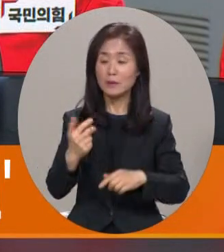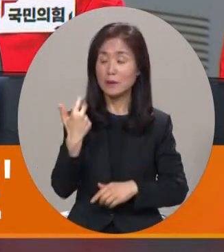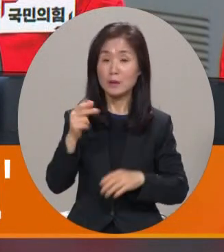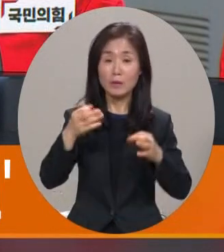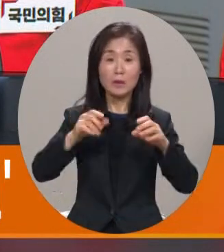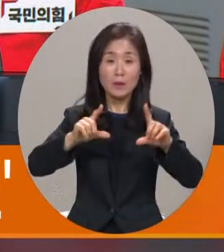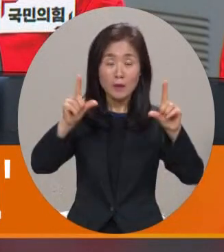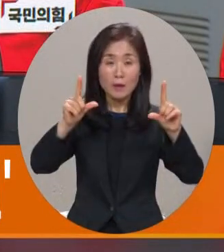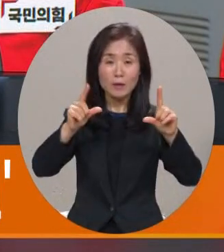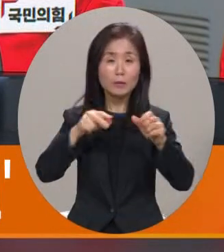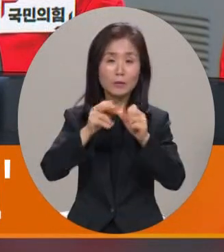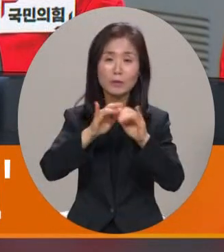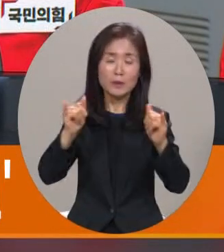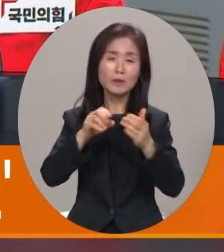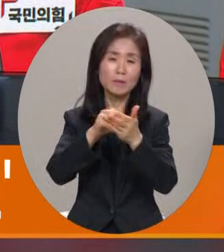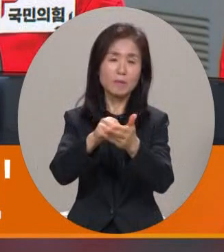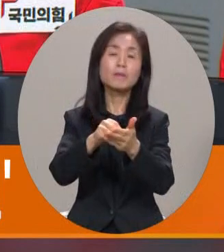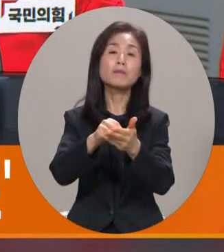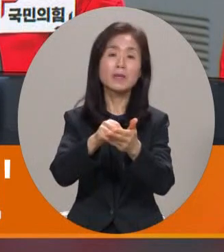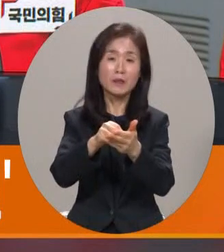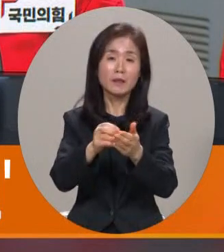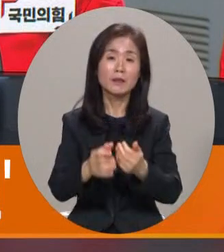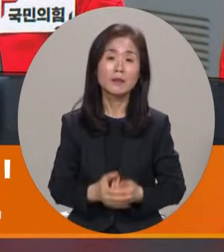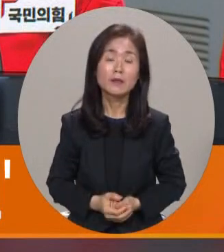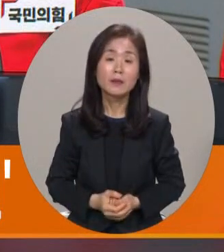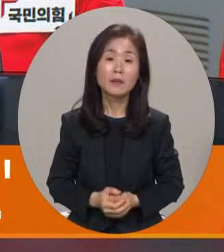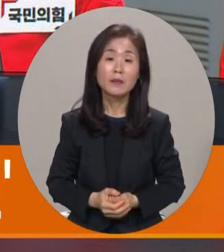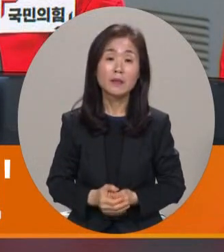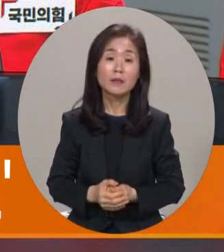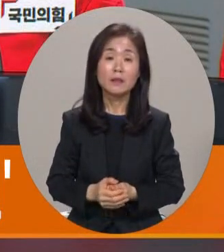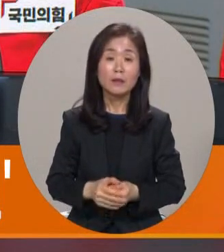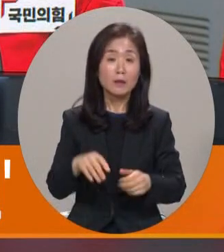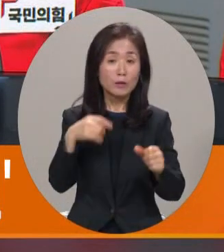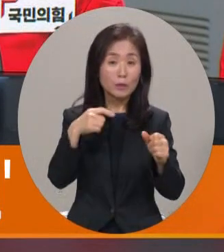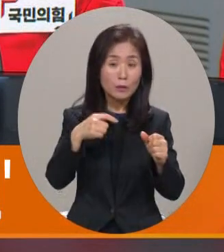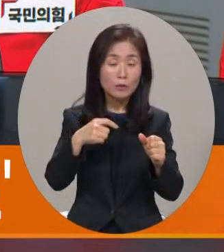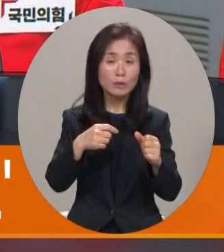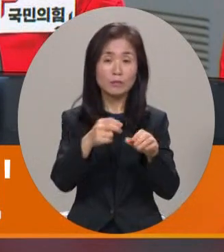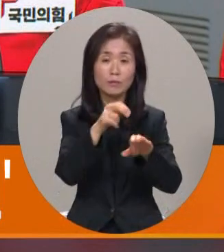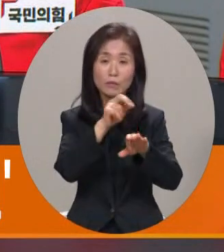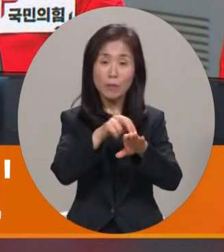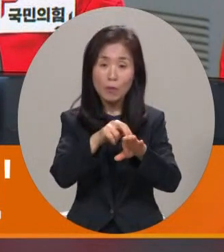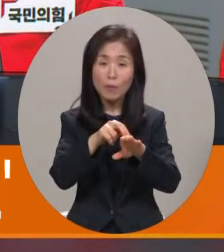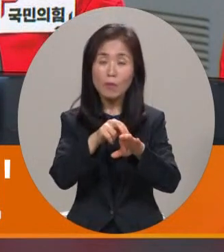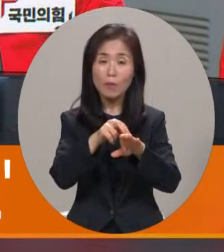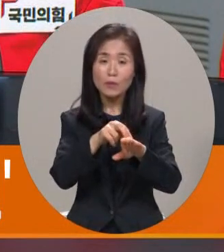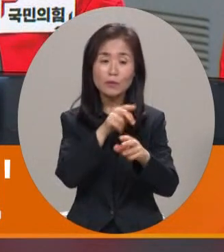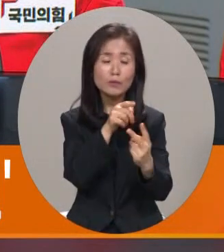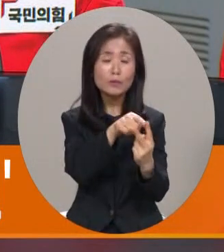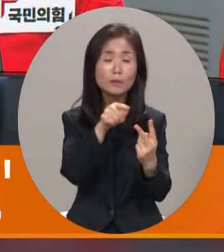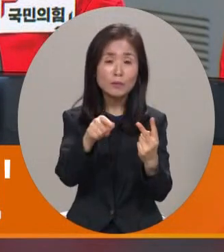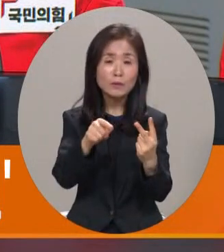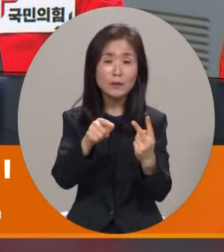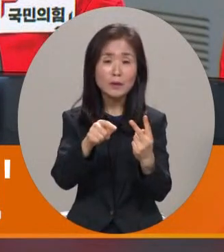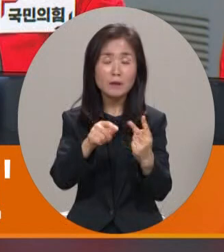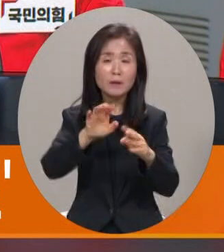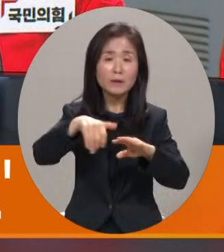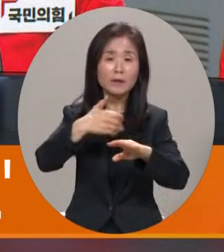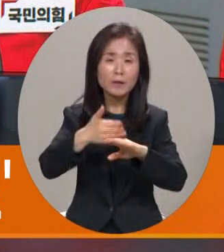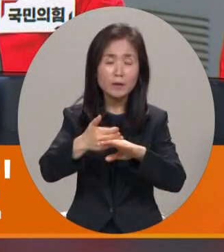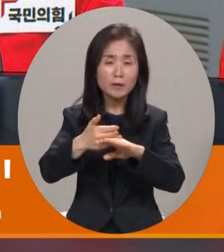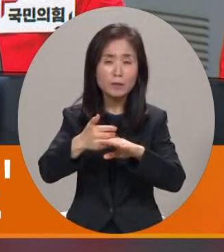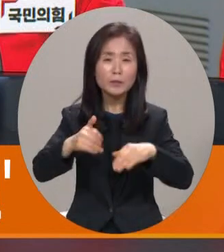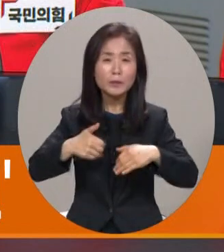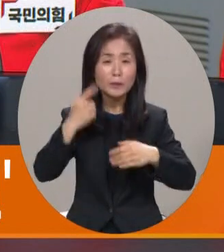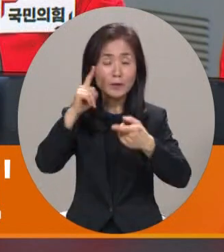모든 후보자가 등록을 마쳤는데요 특히 교육과 의료이 두 분야가 개혁 의제로 떠오르면서